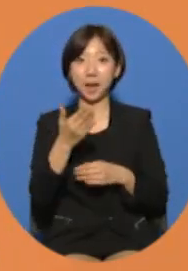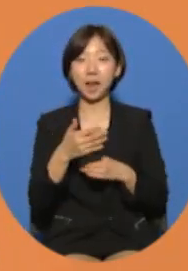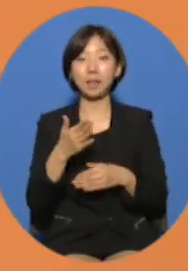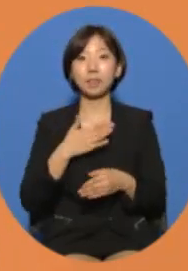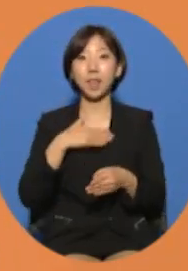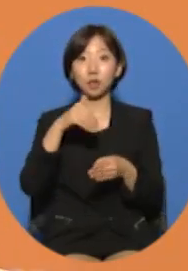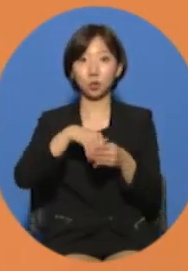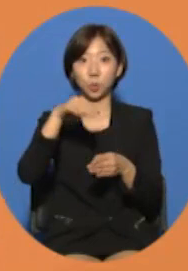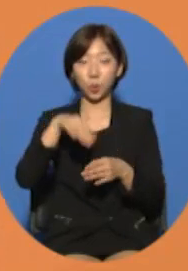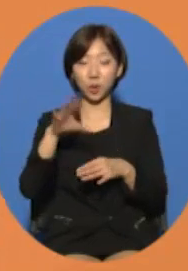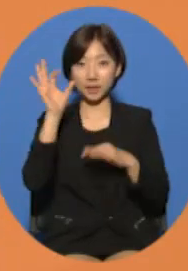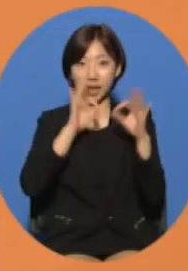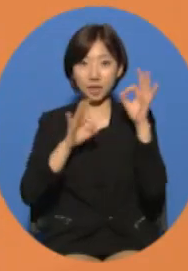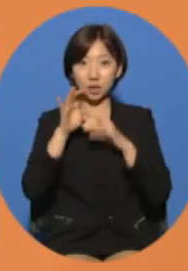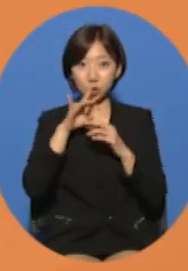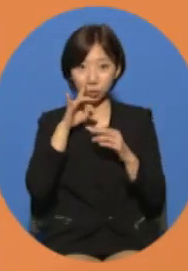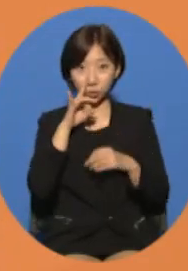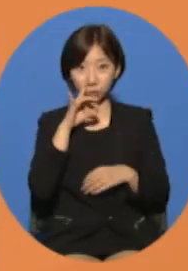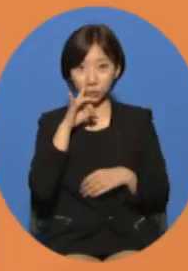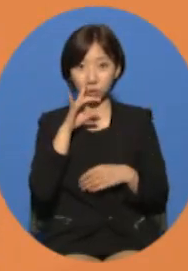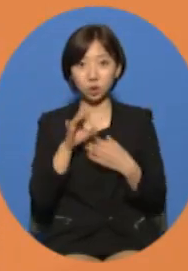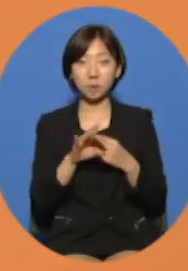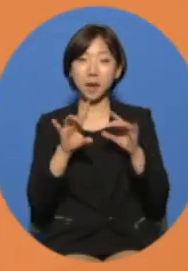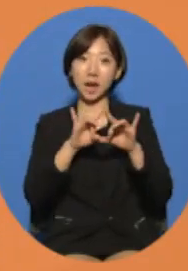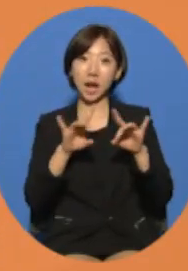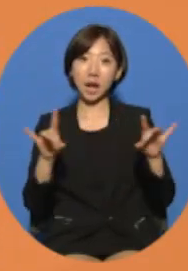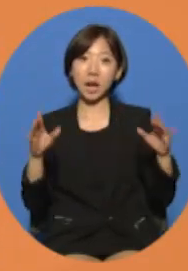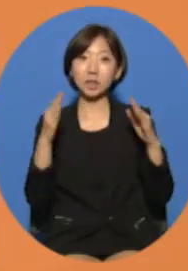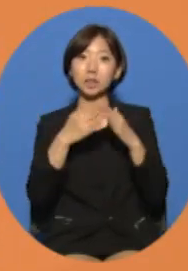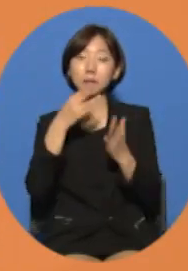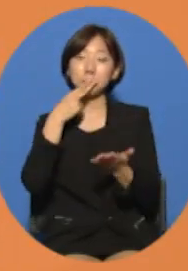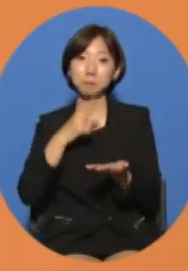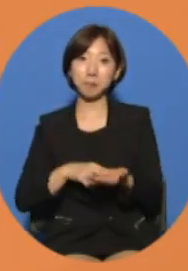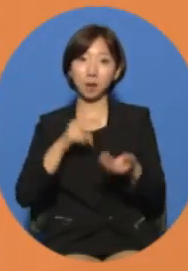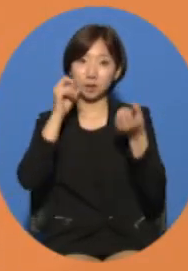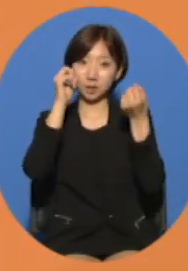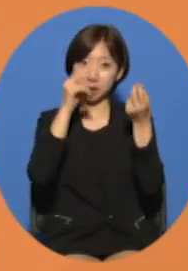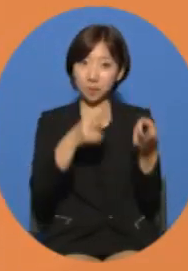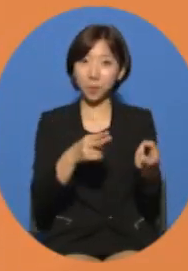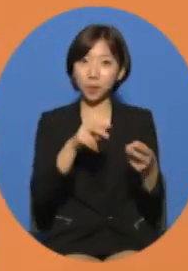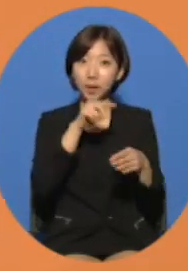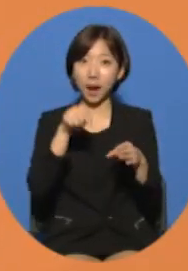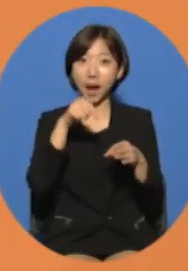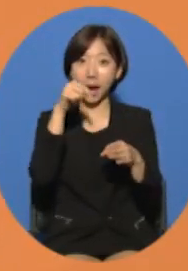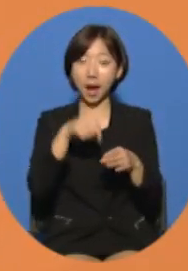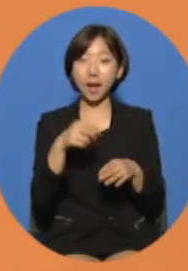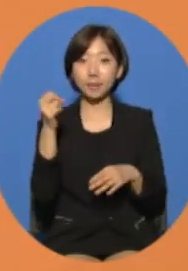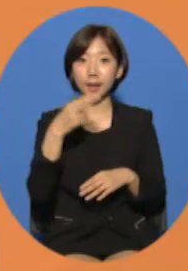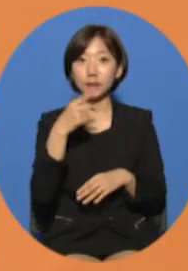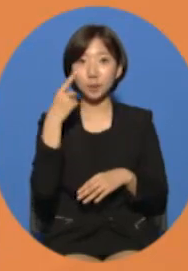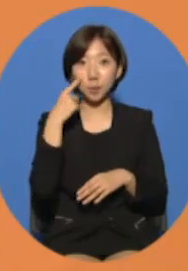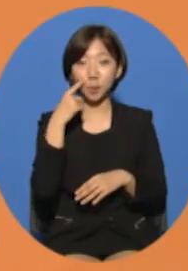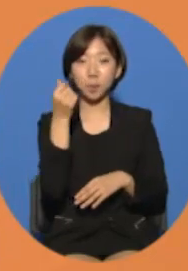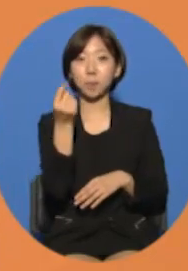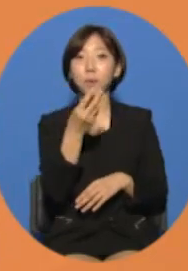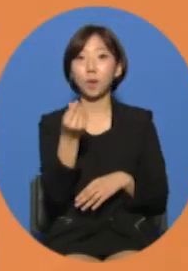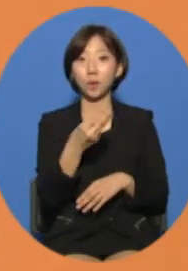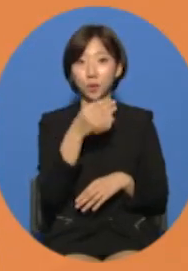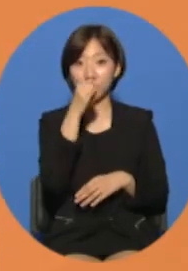찾기, 이게 궁금하시다면요. 투표소는 네. 각 가정으로 배달된 선거 안내문을 다시 한번 확인하시면 되겠고요.